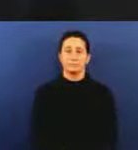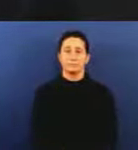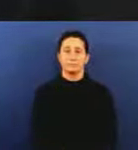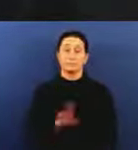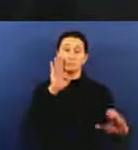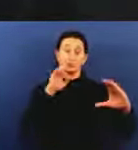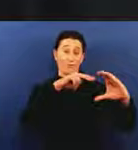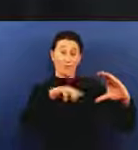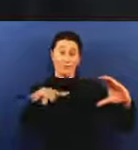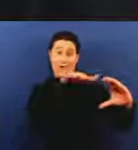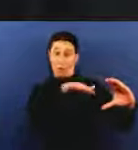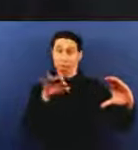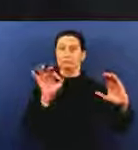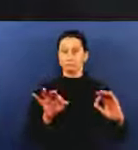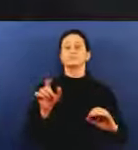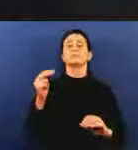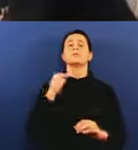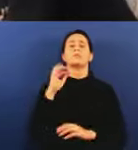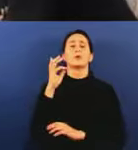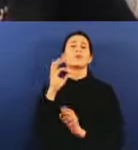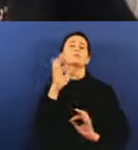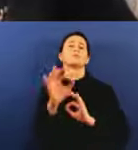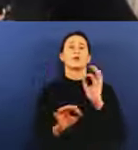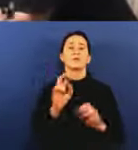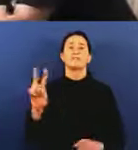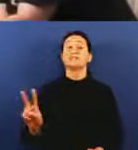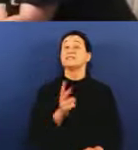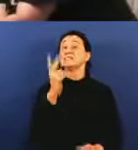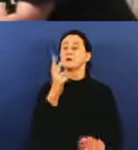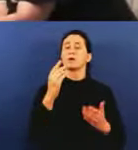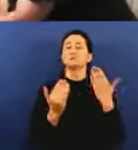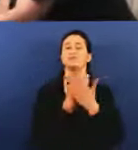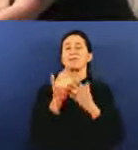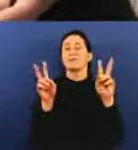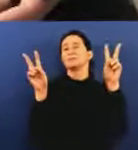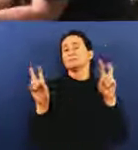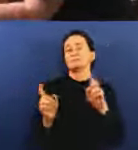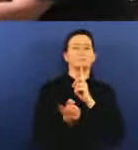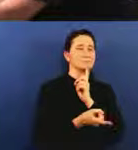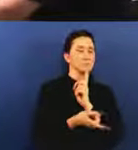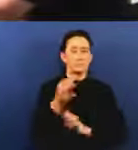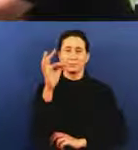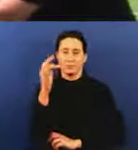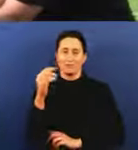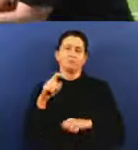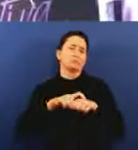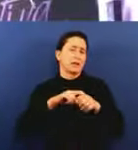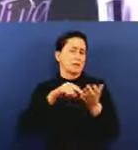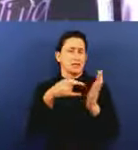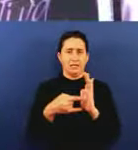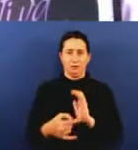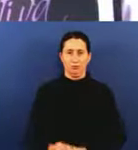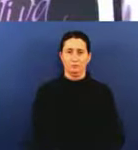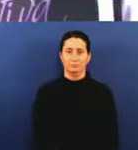Halaber atletiki eskainitako espazioaren bestaldean, surf simulagailuak jarri dituzte bizitarientzat. Expo